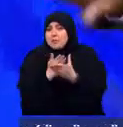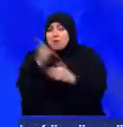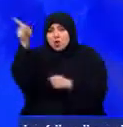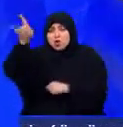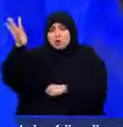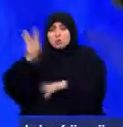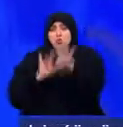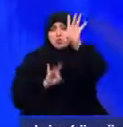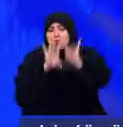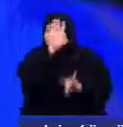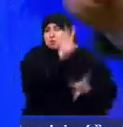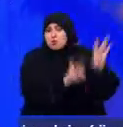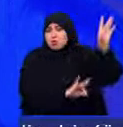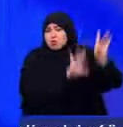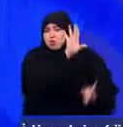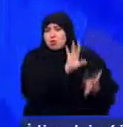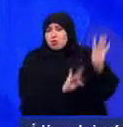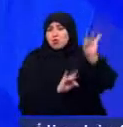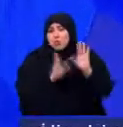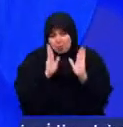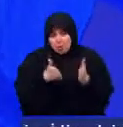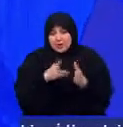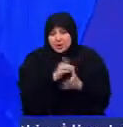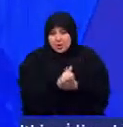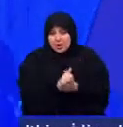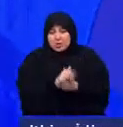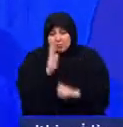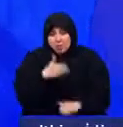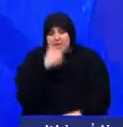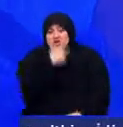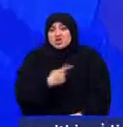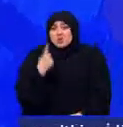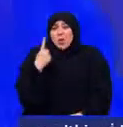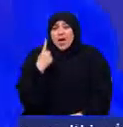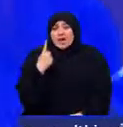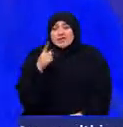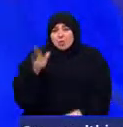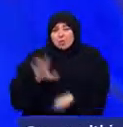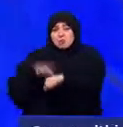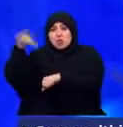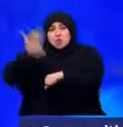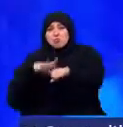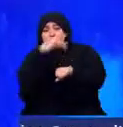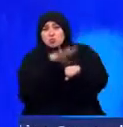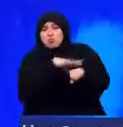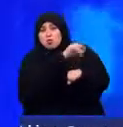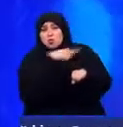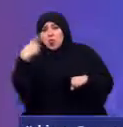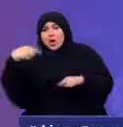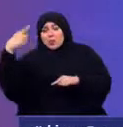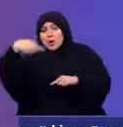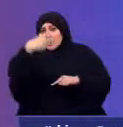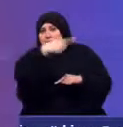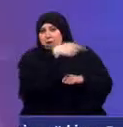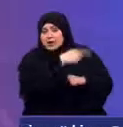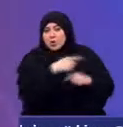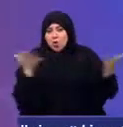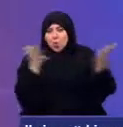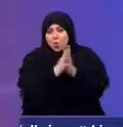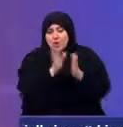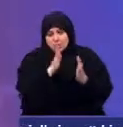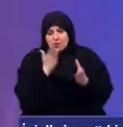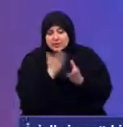من بلاد إلى أخرى. نعم. ربما من شخص واحد. نعم. قد طيب تنتقل من شخص واحد وتعدي. دكتور هذا